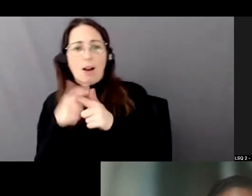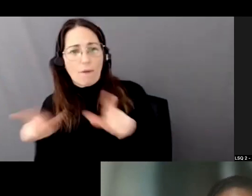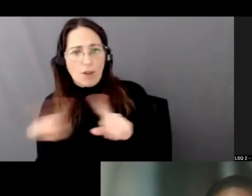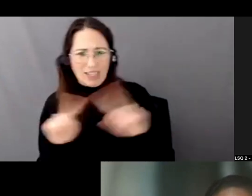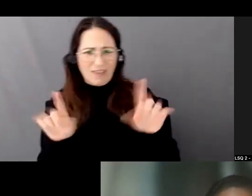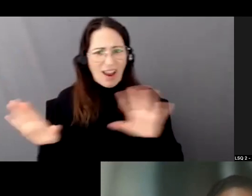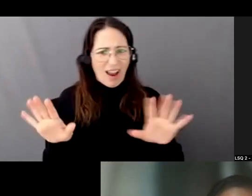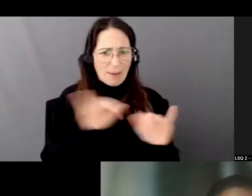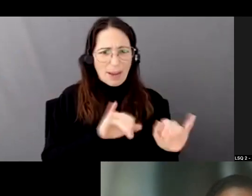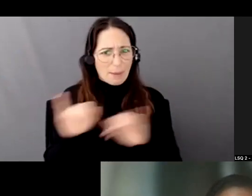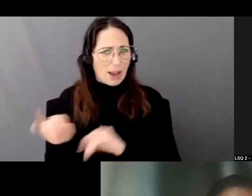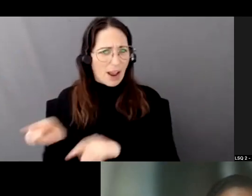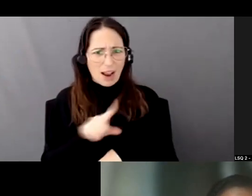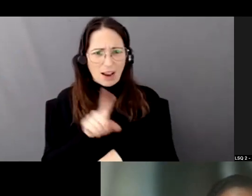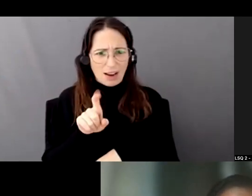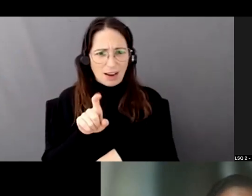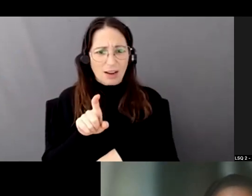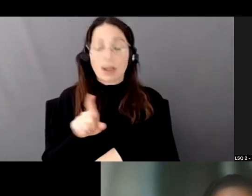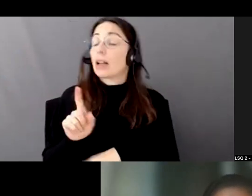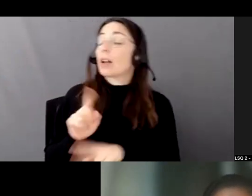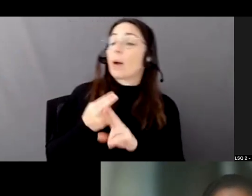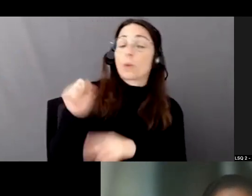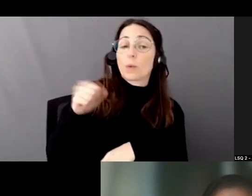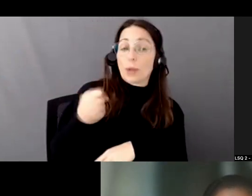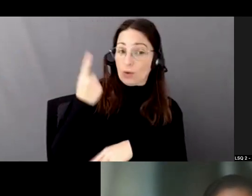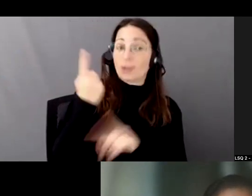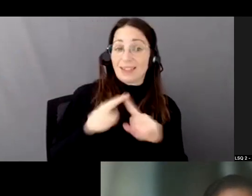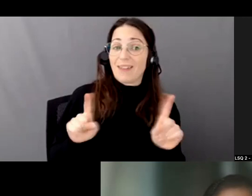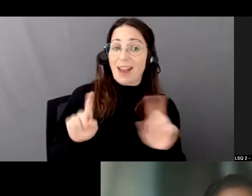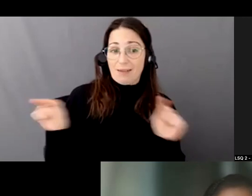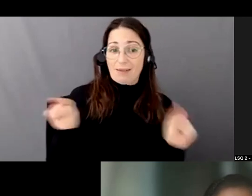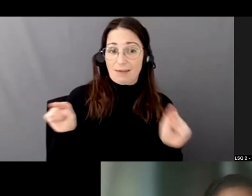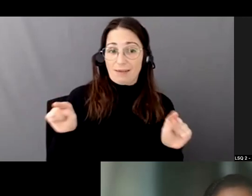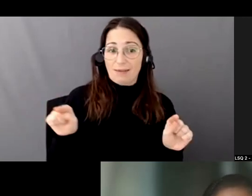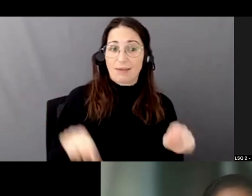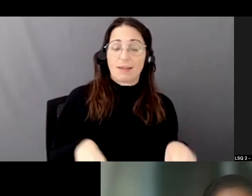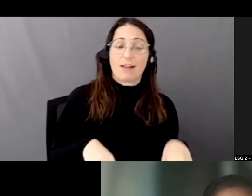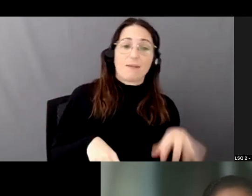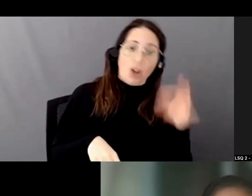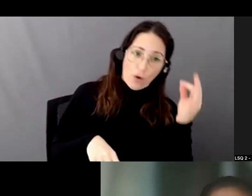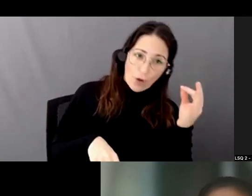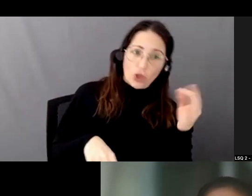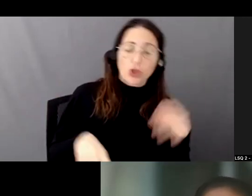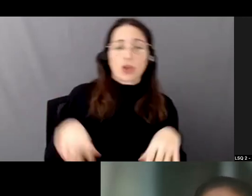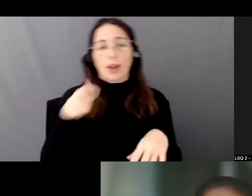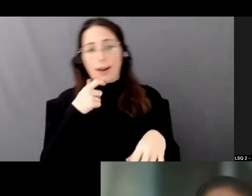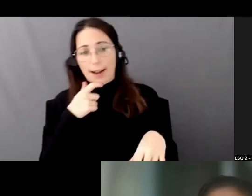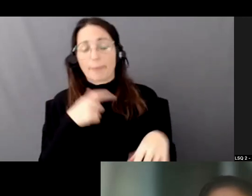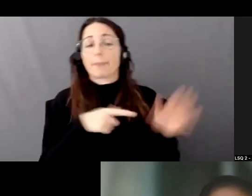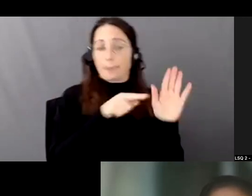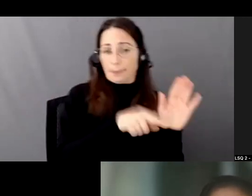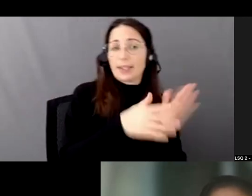Oui, il y a une différence dans le sens où les services en